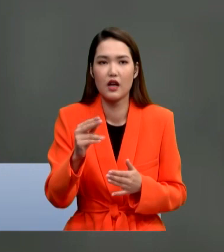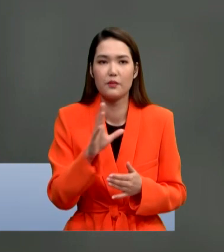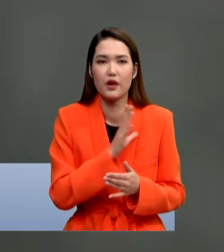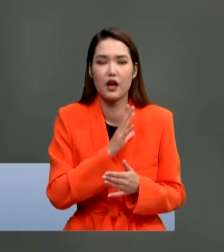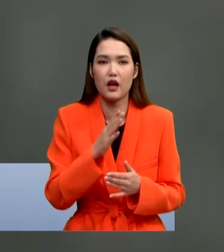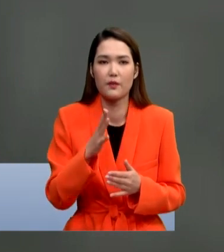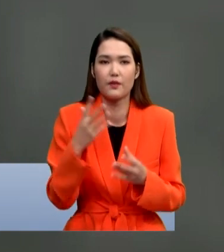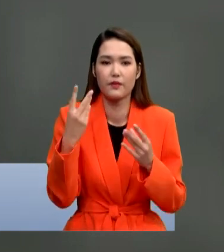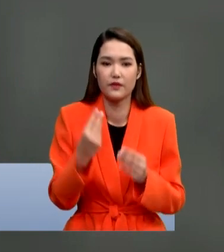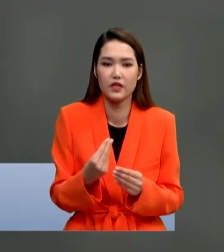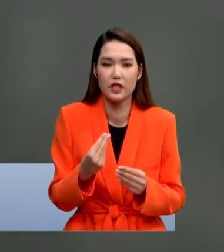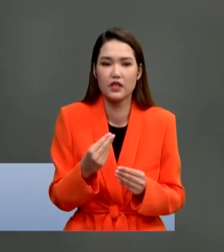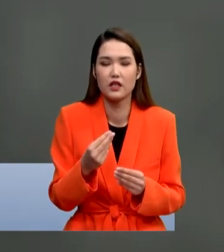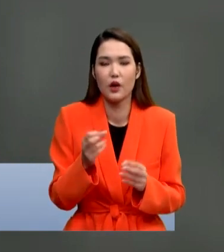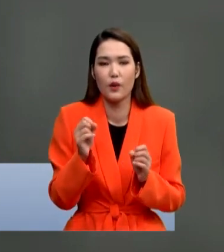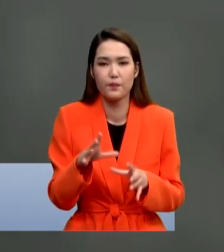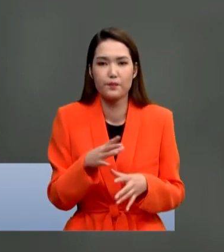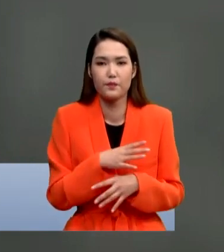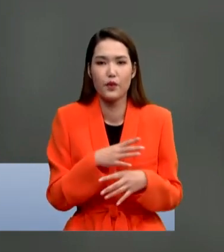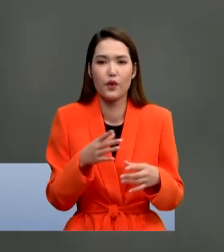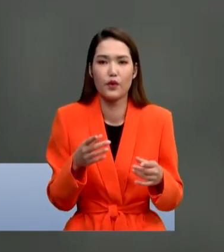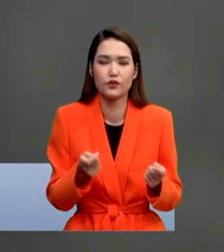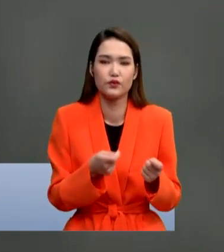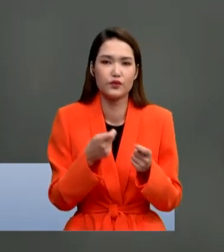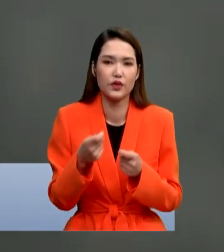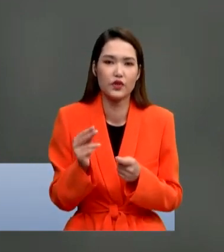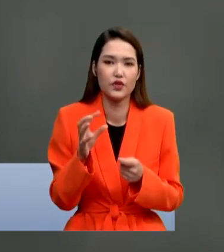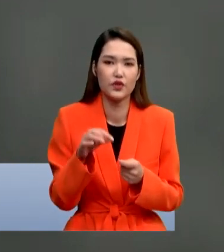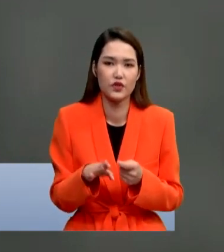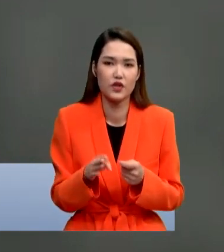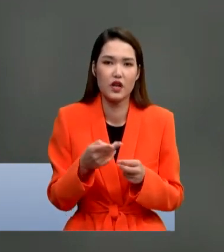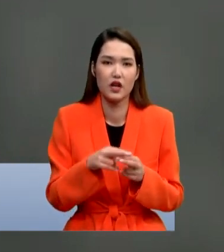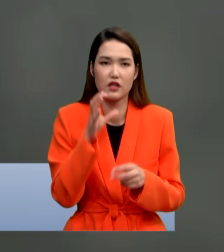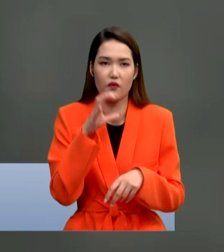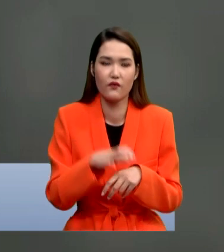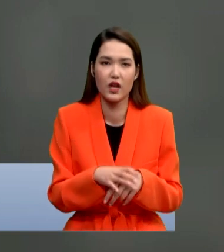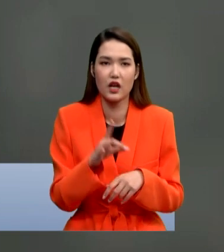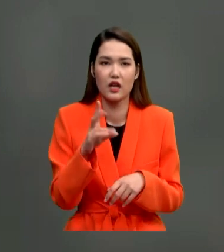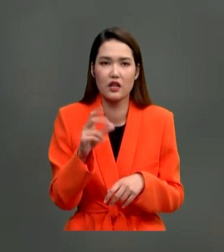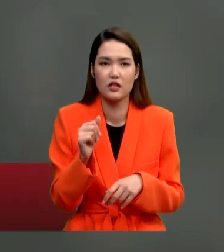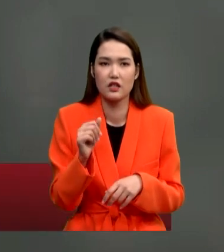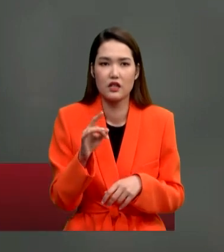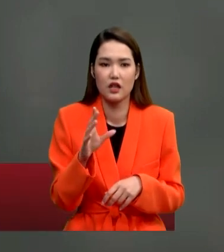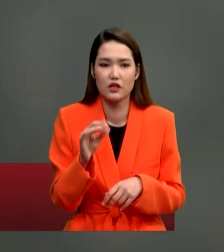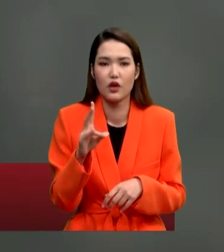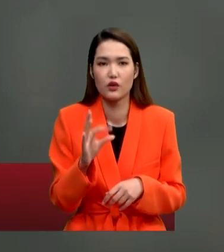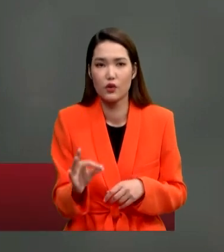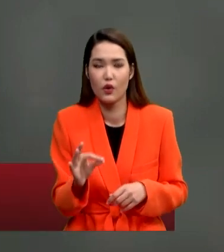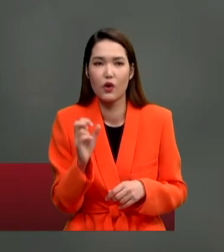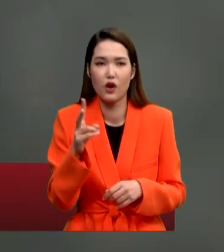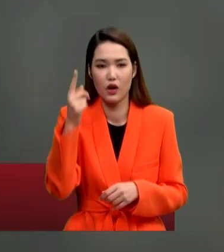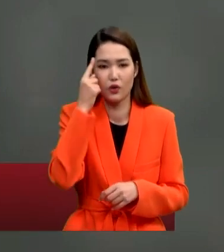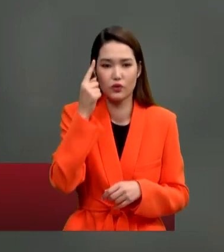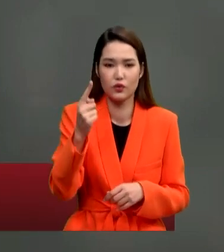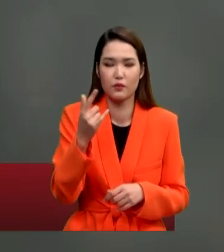болью в грудной клетке, может подумать, что у него болит сердце, и записаться на прием к кардиологу. Но кардиолог,